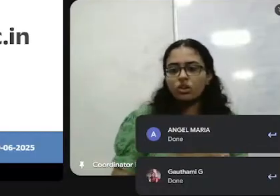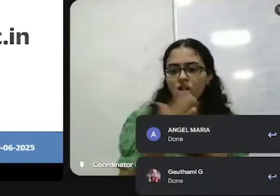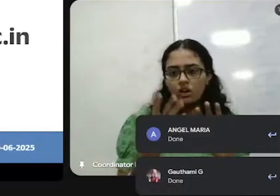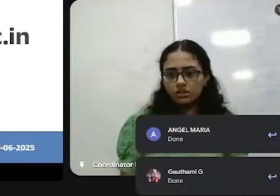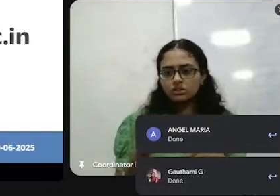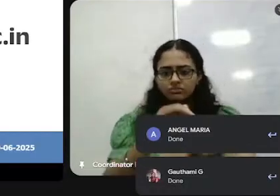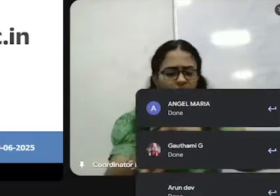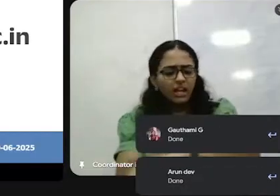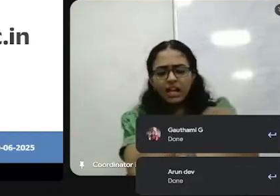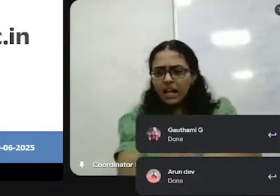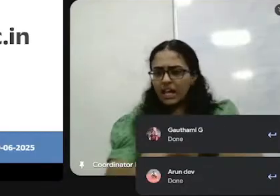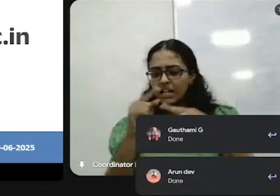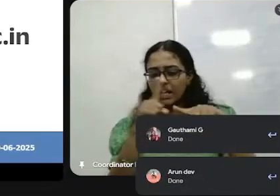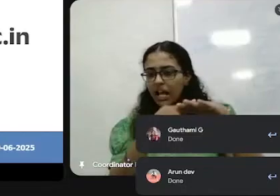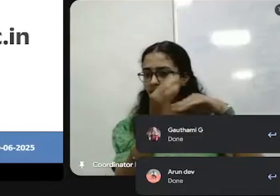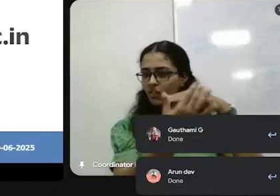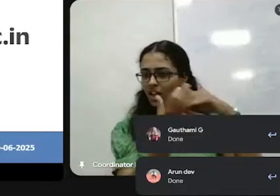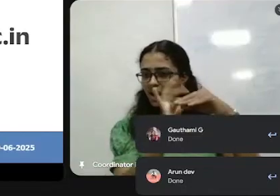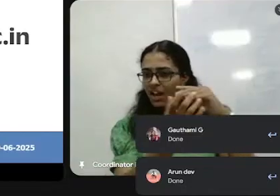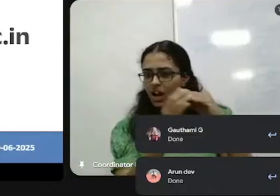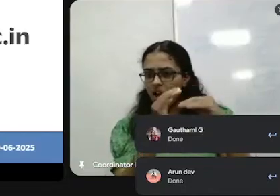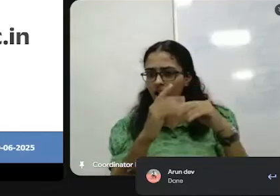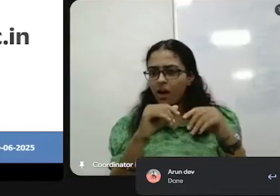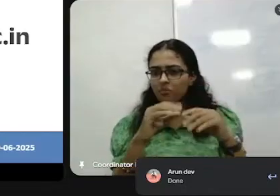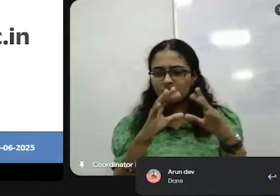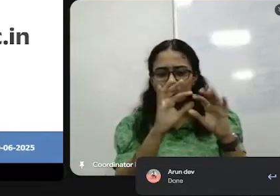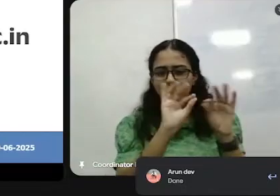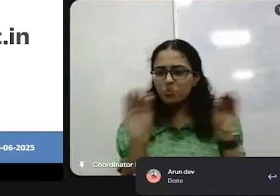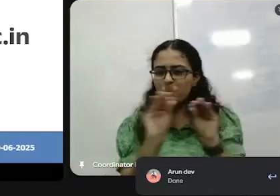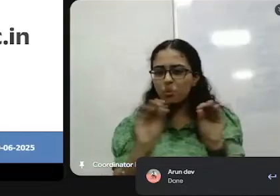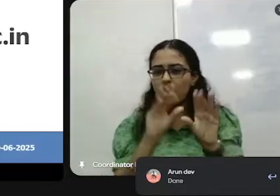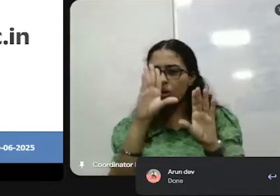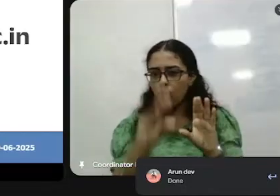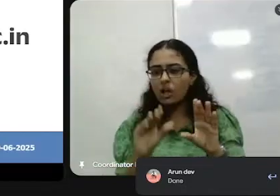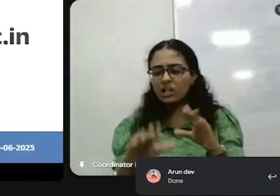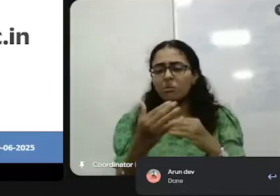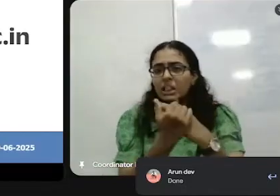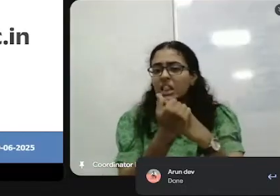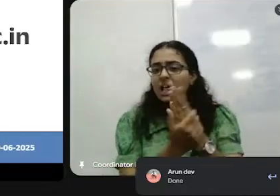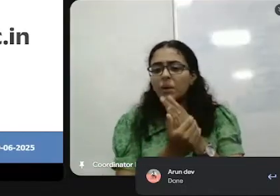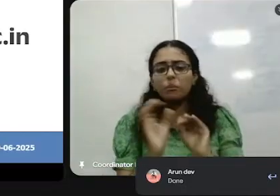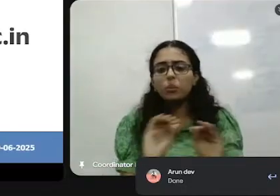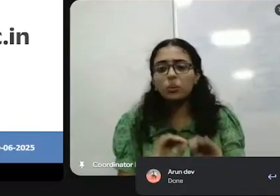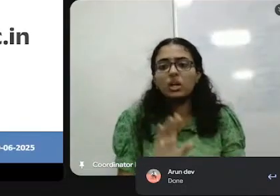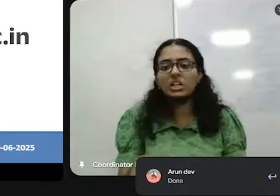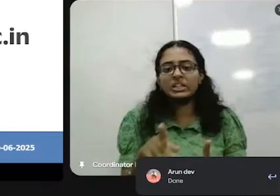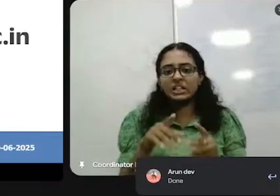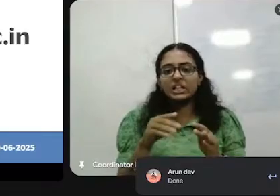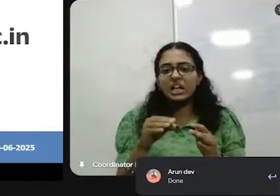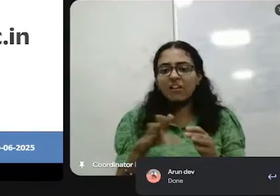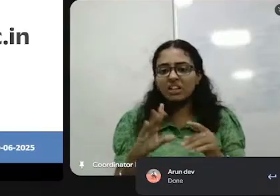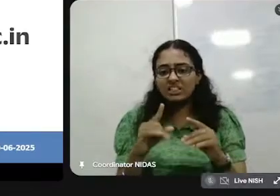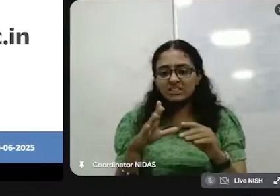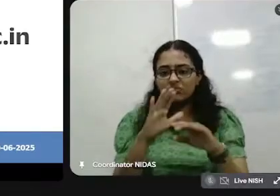കൈയുടെ ഫംഗ്ഷൻ കുറച്ച് കുറവാണെന്ന്. അപ്പൊ നമ്മൾ തെറപ്പി ചെയ്തില്ല എന്നുണ്ടെങ്കിൽ പിന്നെയും അത് വേഴ്സൺ ചെയ്യാൻ ചാൻസ്